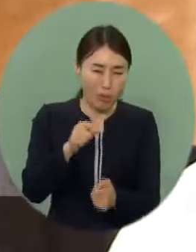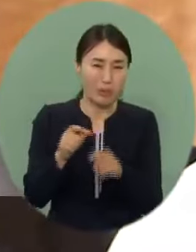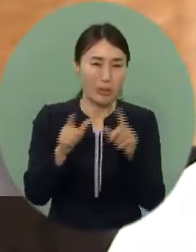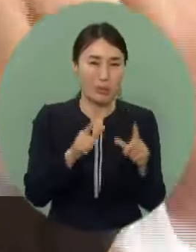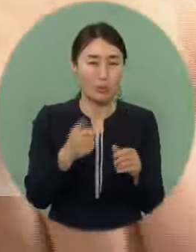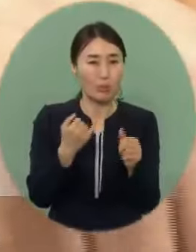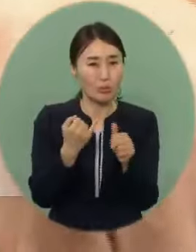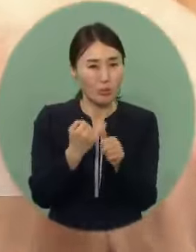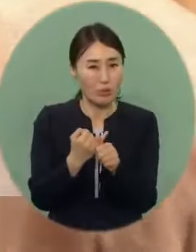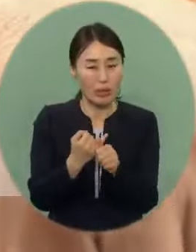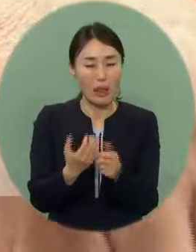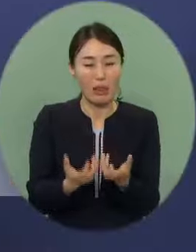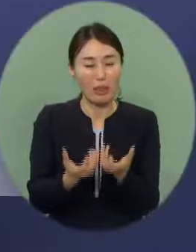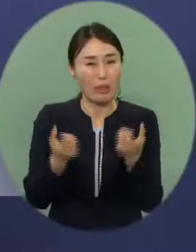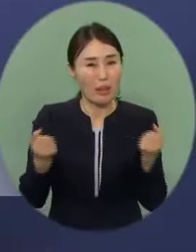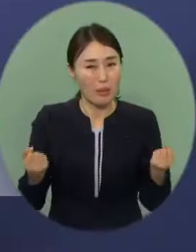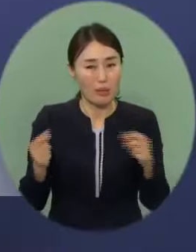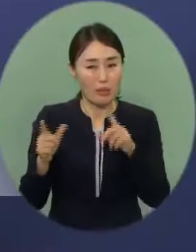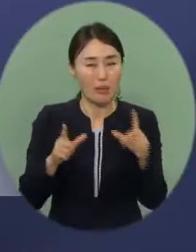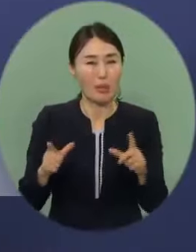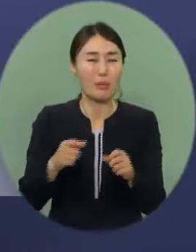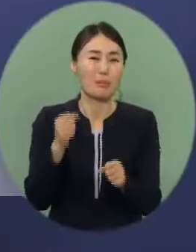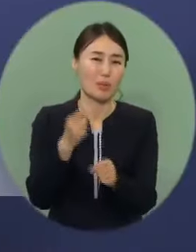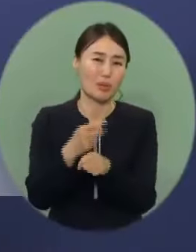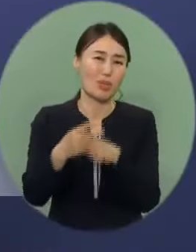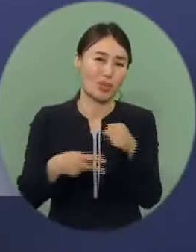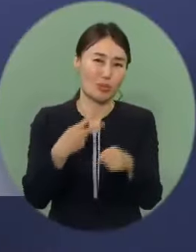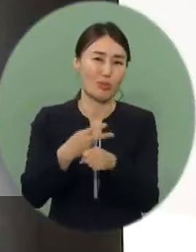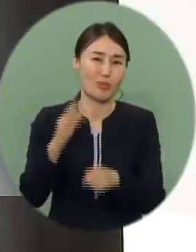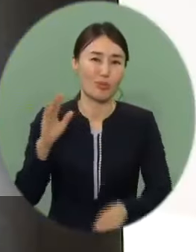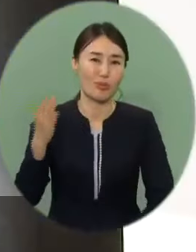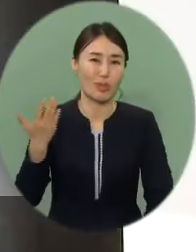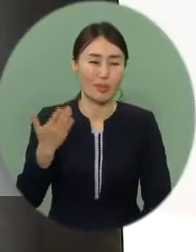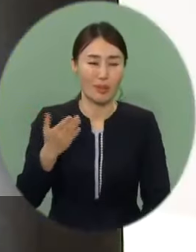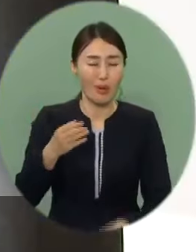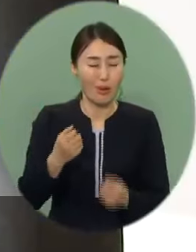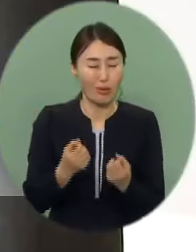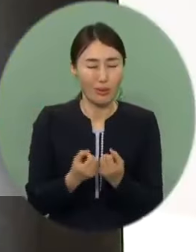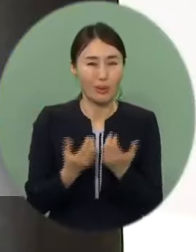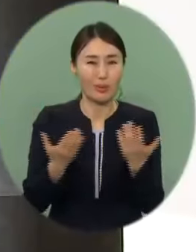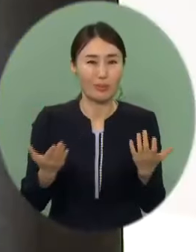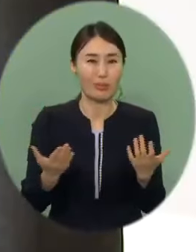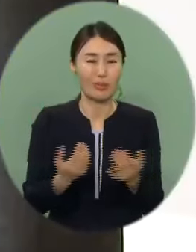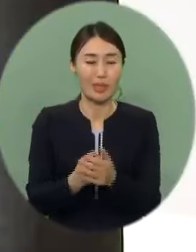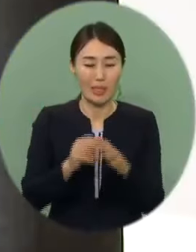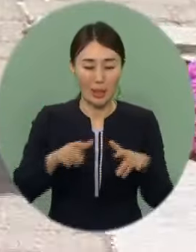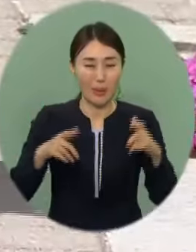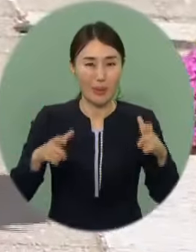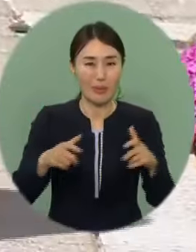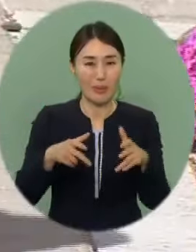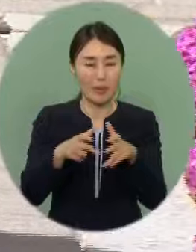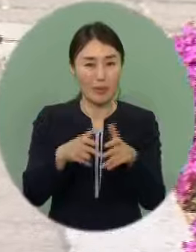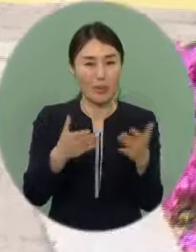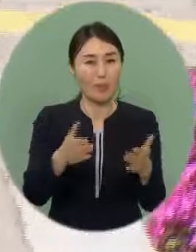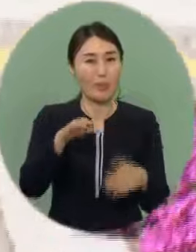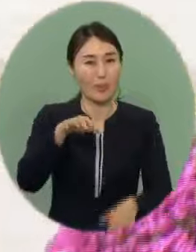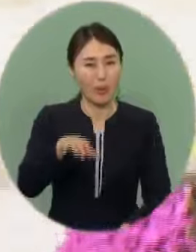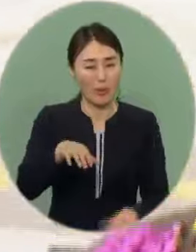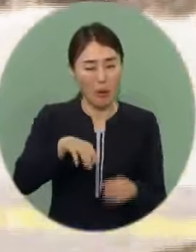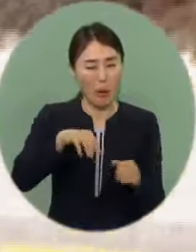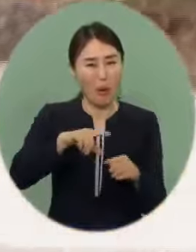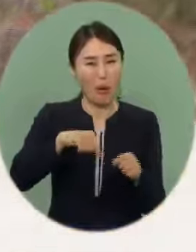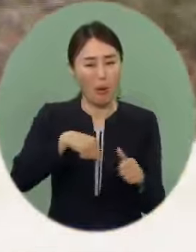싶어요네 시설에서 생활한지도 벌써 2년째다 이럴 수밖에 없는 것은 전남 장애인 쉼터의 열악한